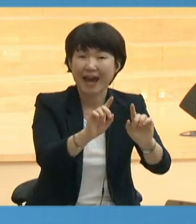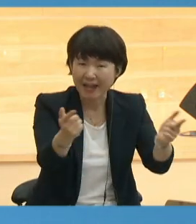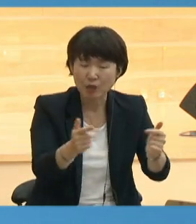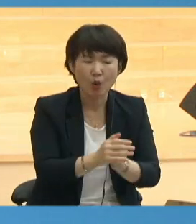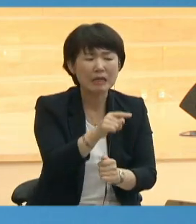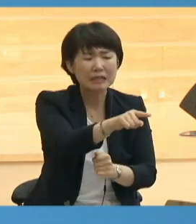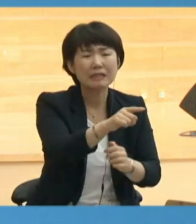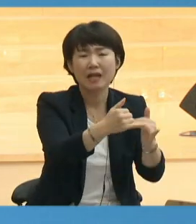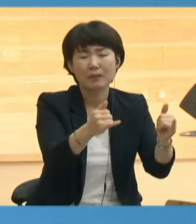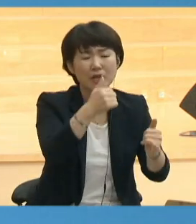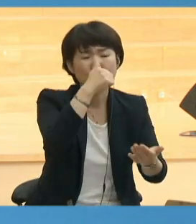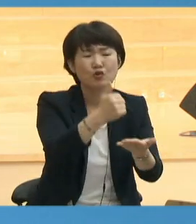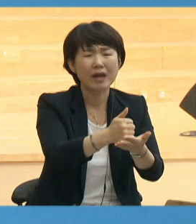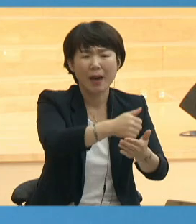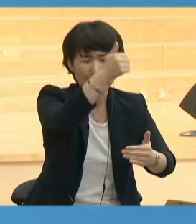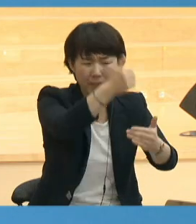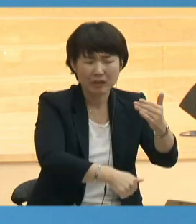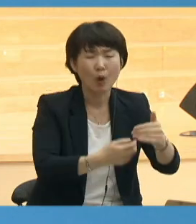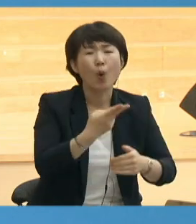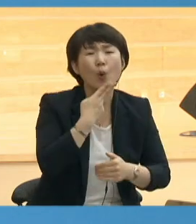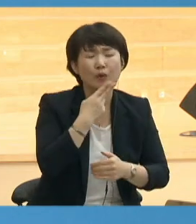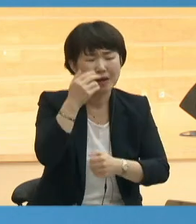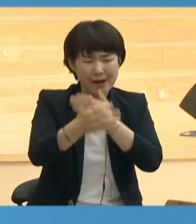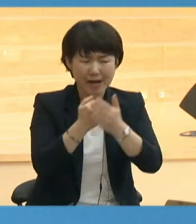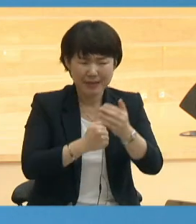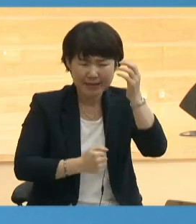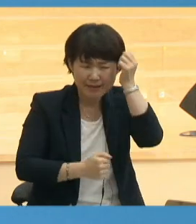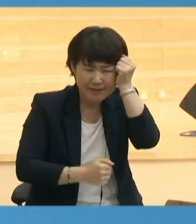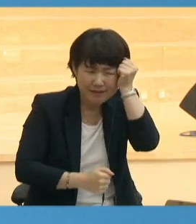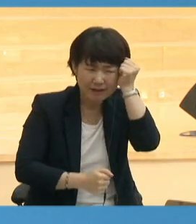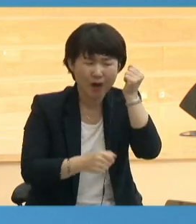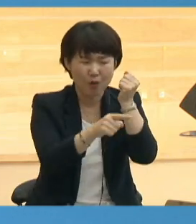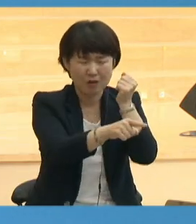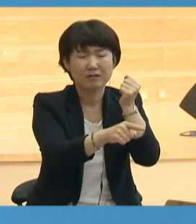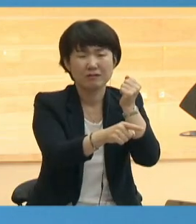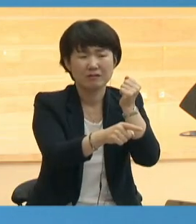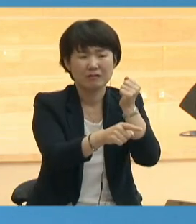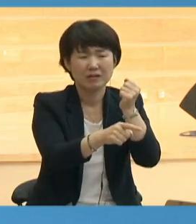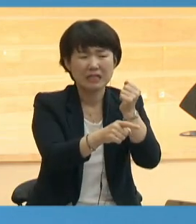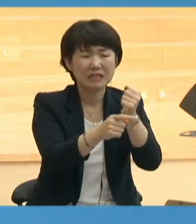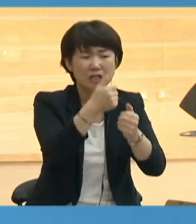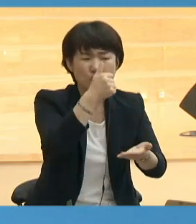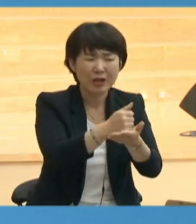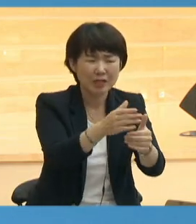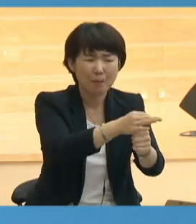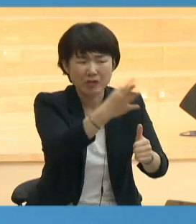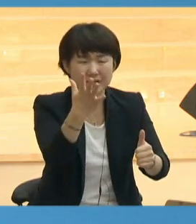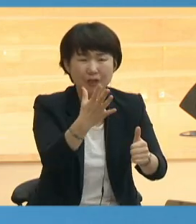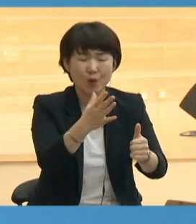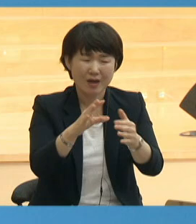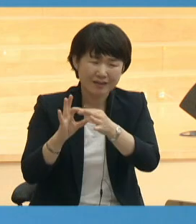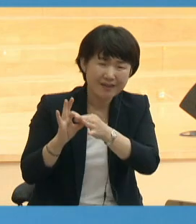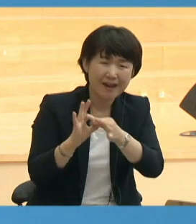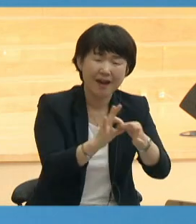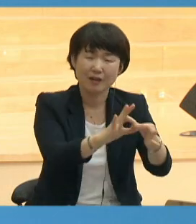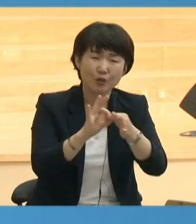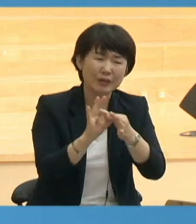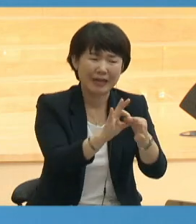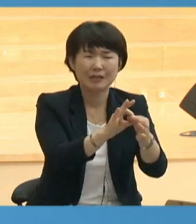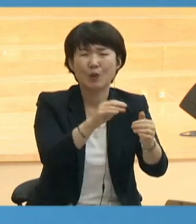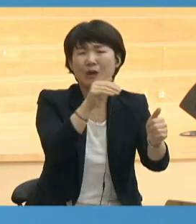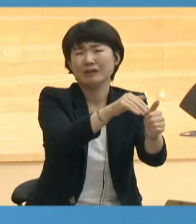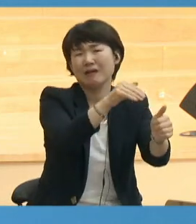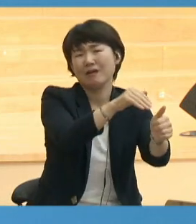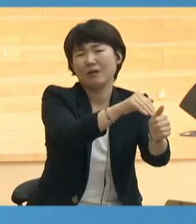또다시 그 죄에 빠지지 않도록 하나님께서 기억 나도록 하나님이 신호를 계속 보내 죄의 번 호 하나님이